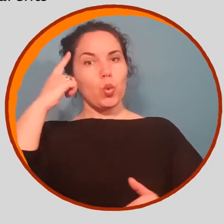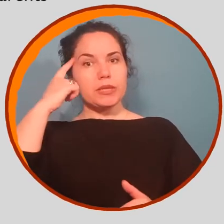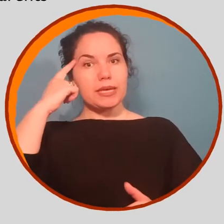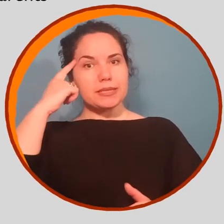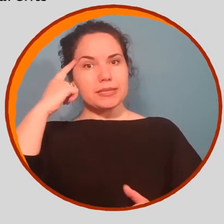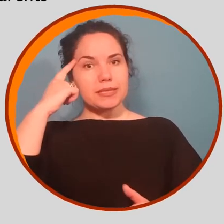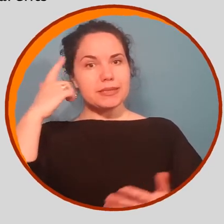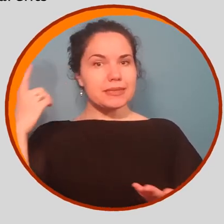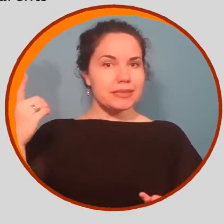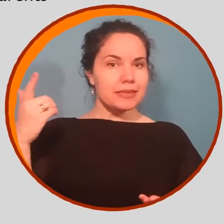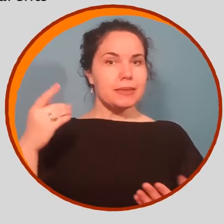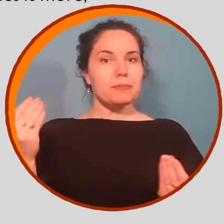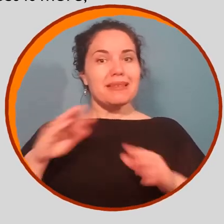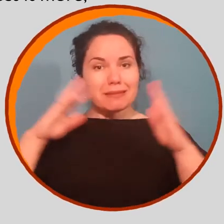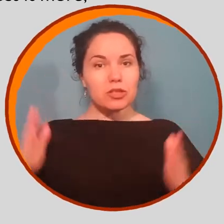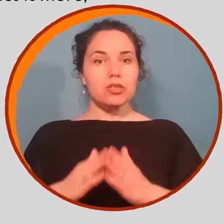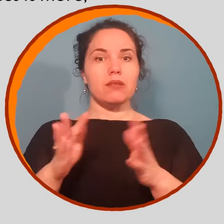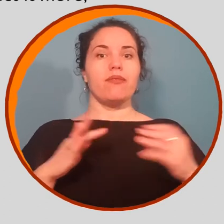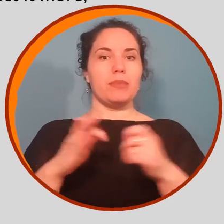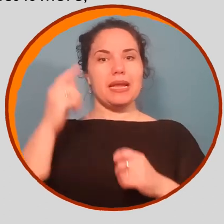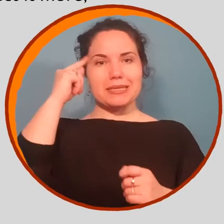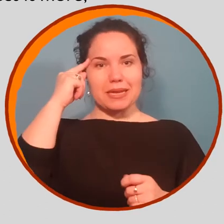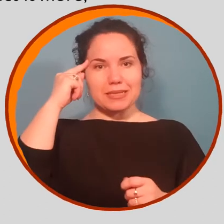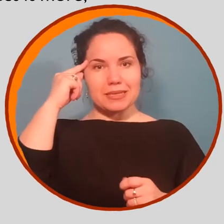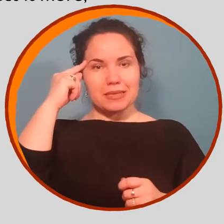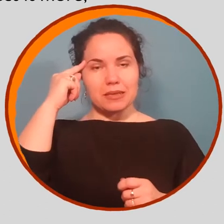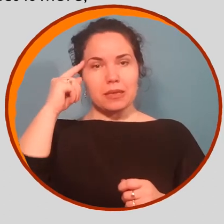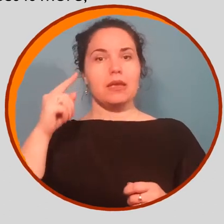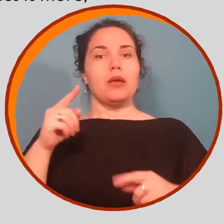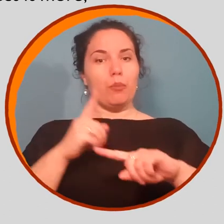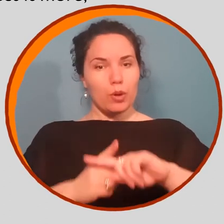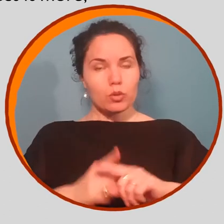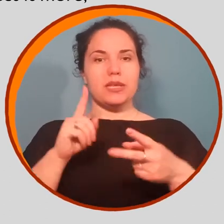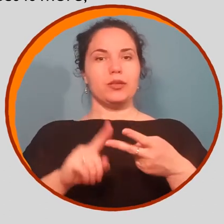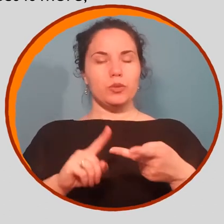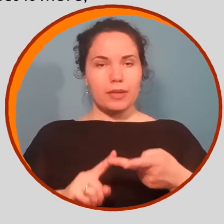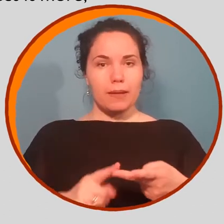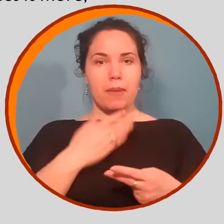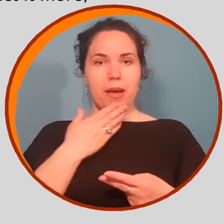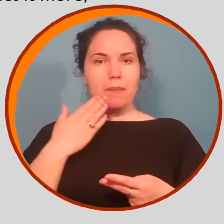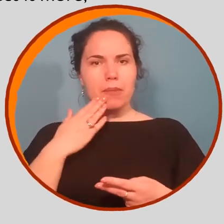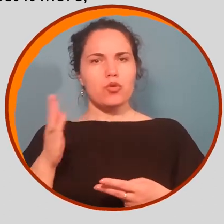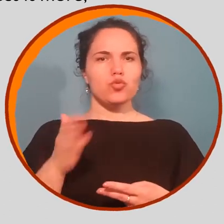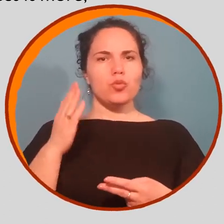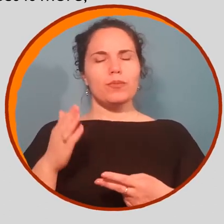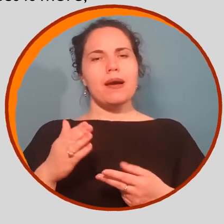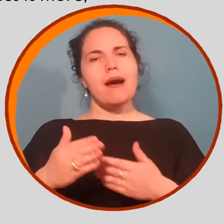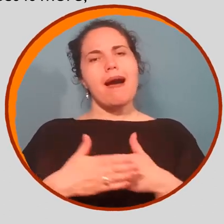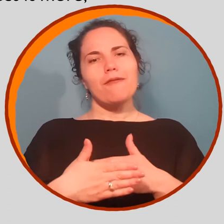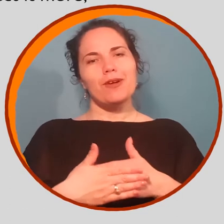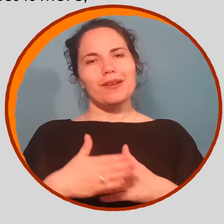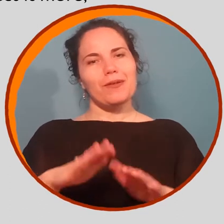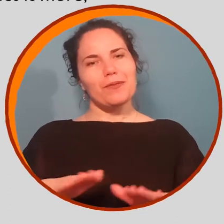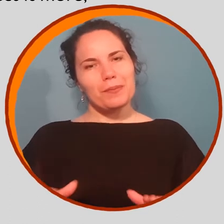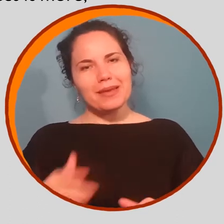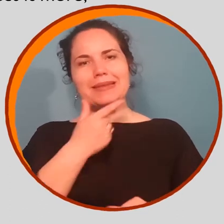tyre. Është shumë e rëndësishme që prindrit të kuptojnë që cili stresi takon atyre dhe janë të jetë ndjeshëm dhe çdo fjalë